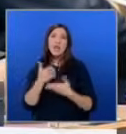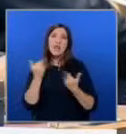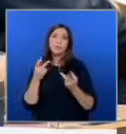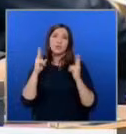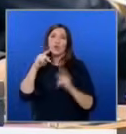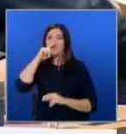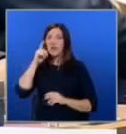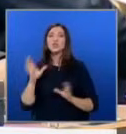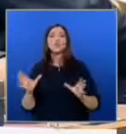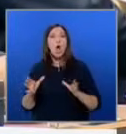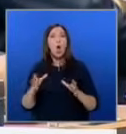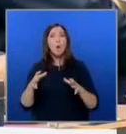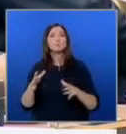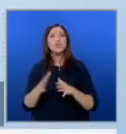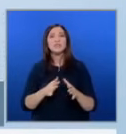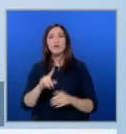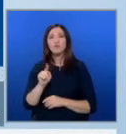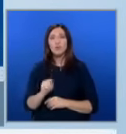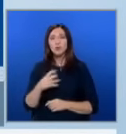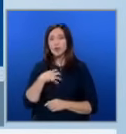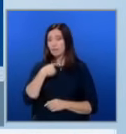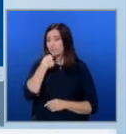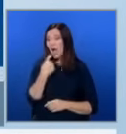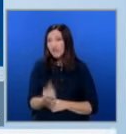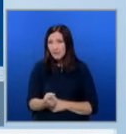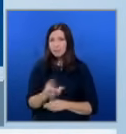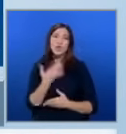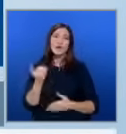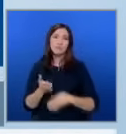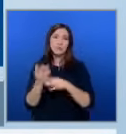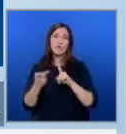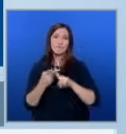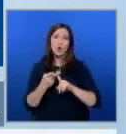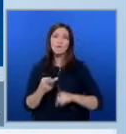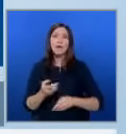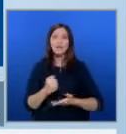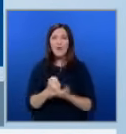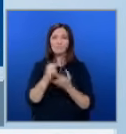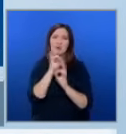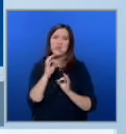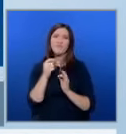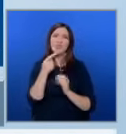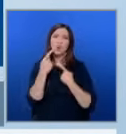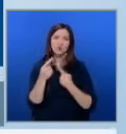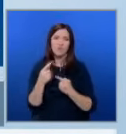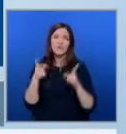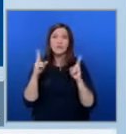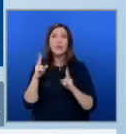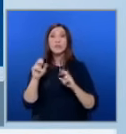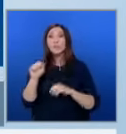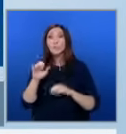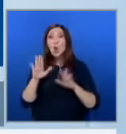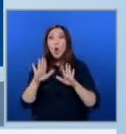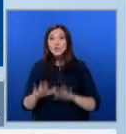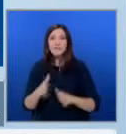да решат важни за обществото въпроси. ГЕРБ заявяваме, че няма да подкрепим втори мандат при никакви условия. Решението на партията